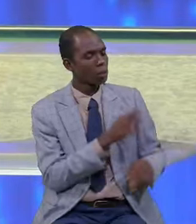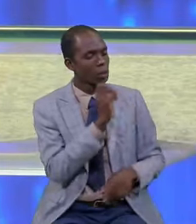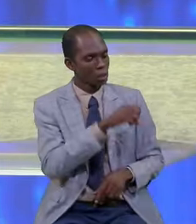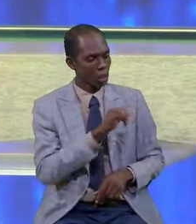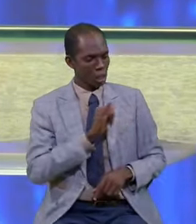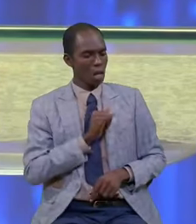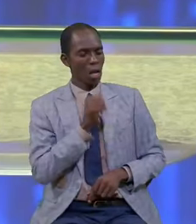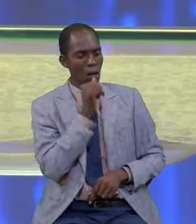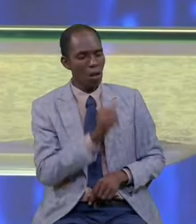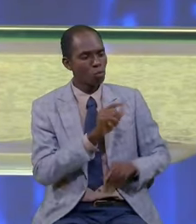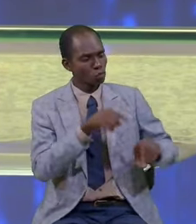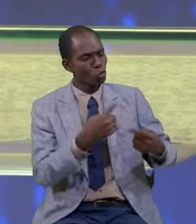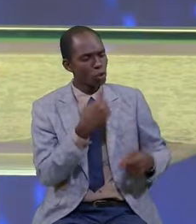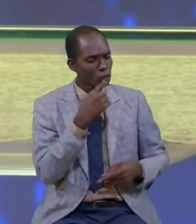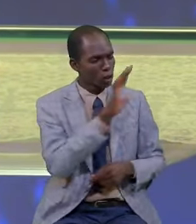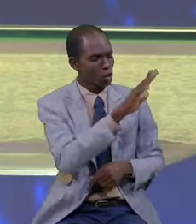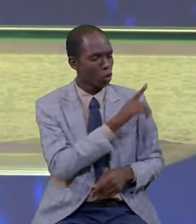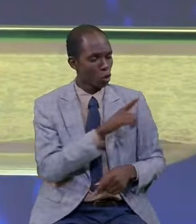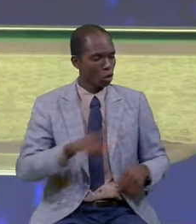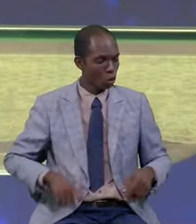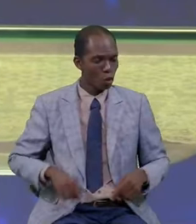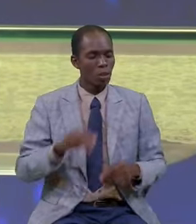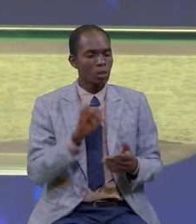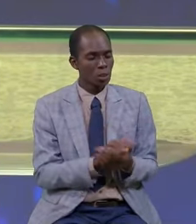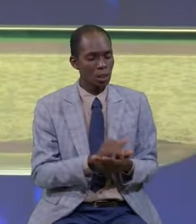ton maître, voici Élie.